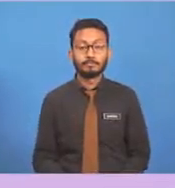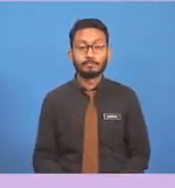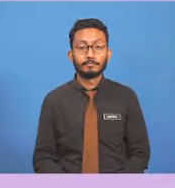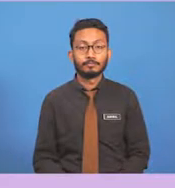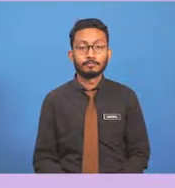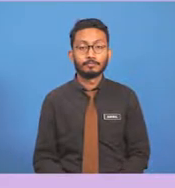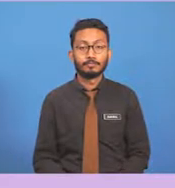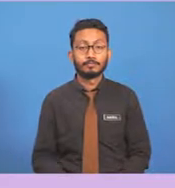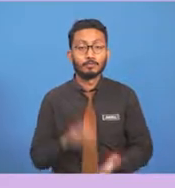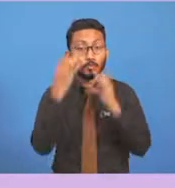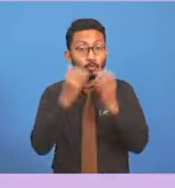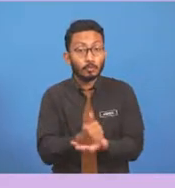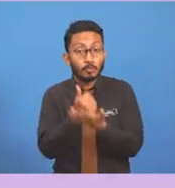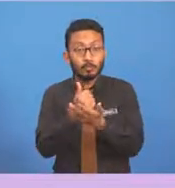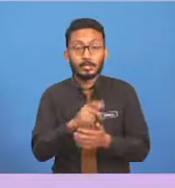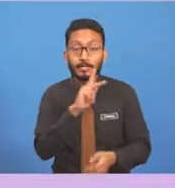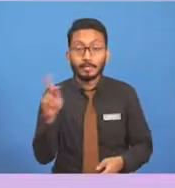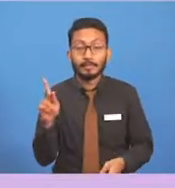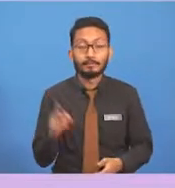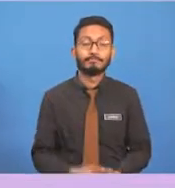guru penolong kanan,